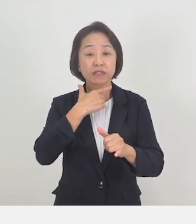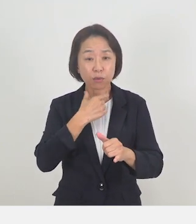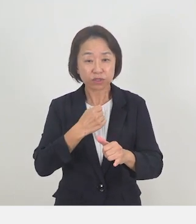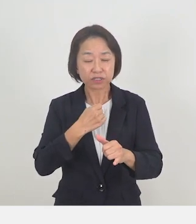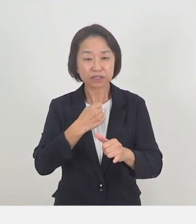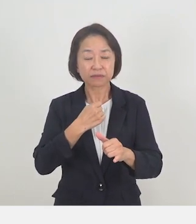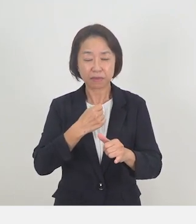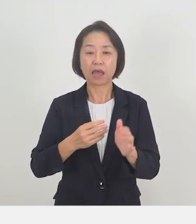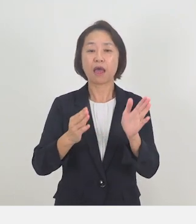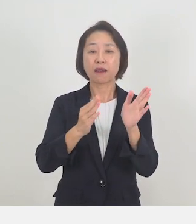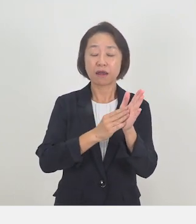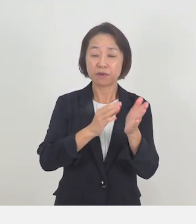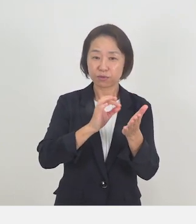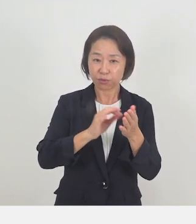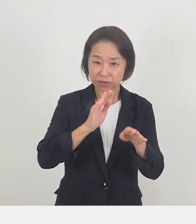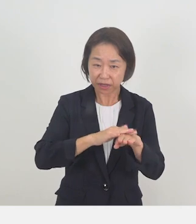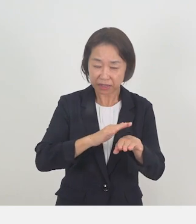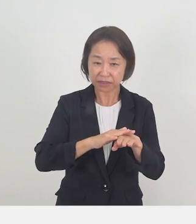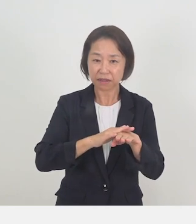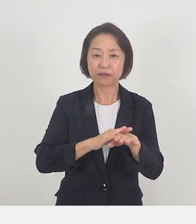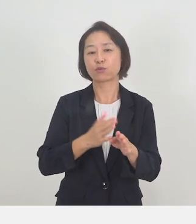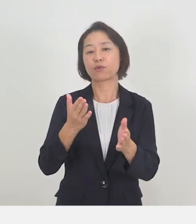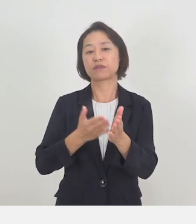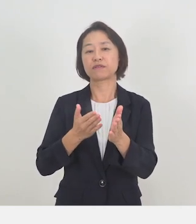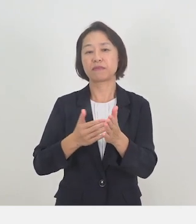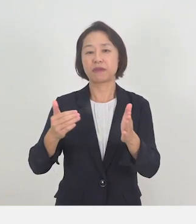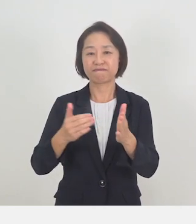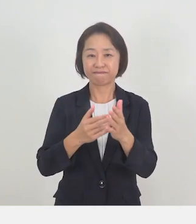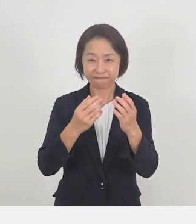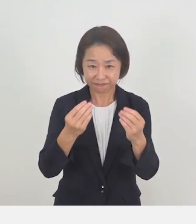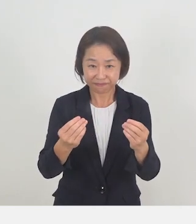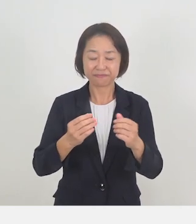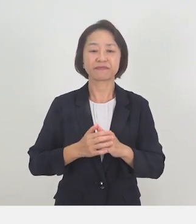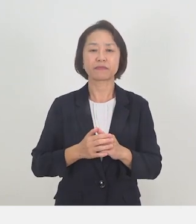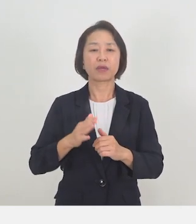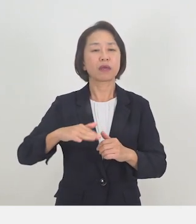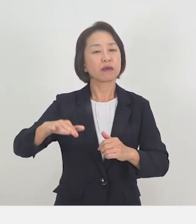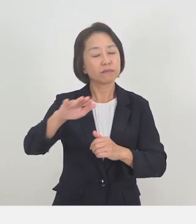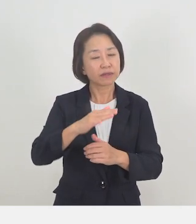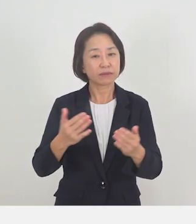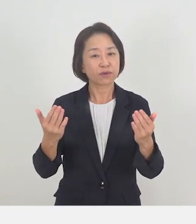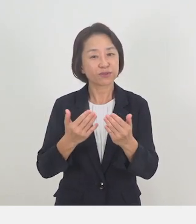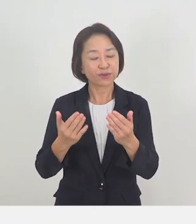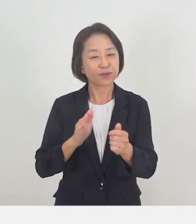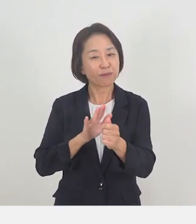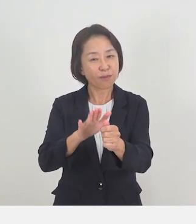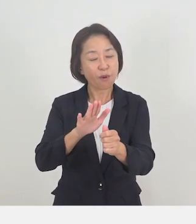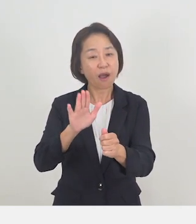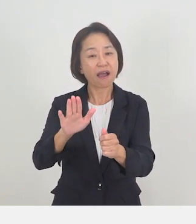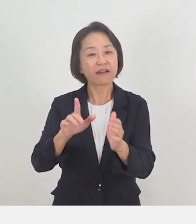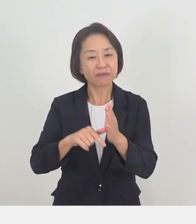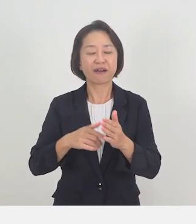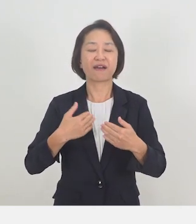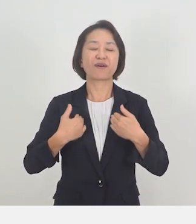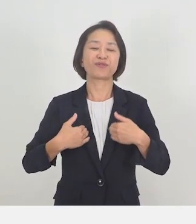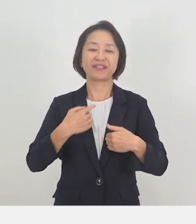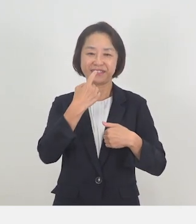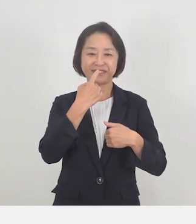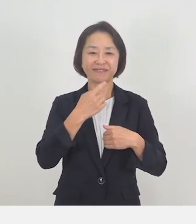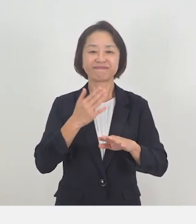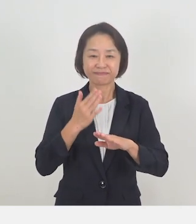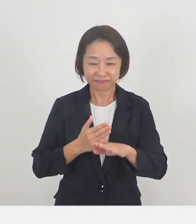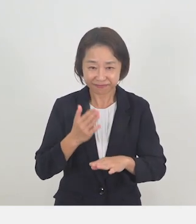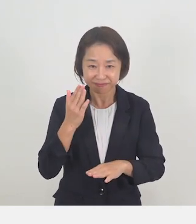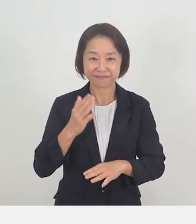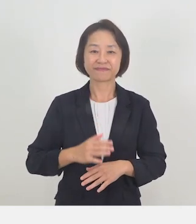性能ラベルの使いこなしのご説明を終わります皆様の日々の業務のお役に立てば幸いですありがと